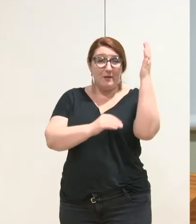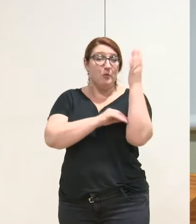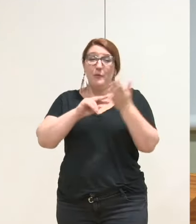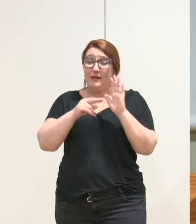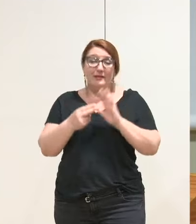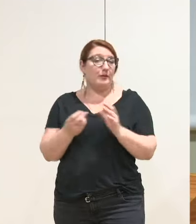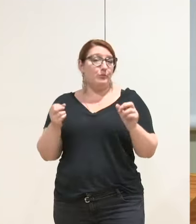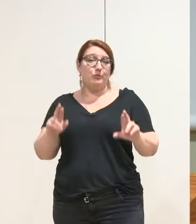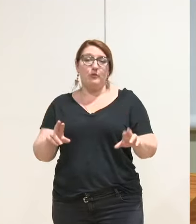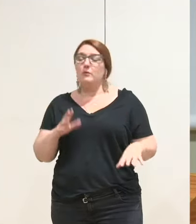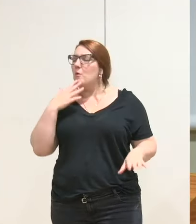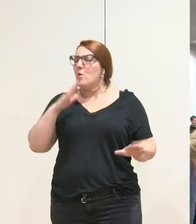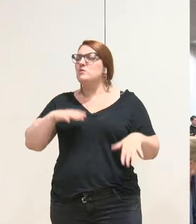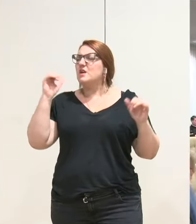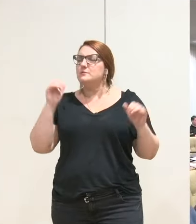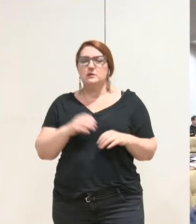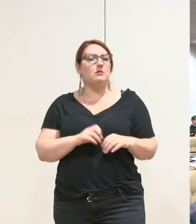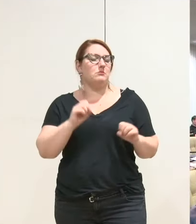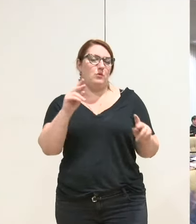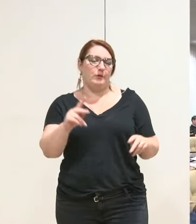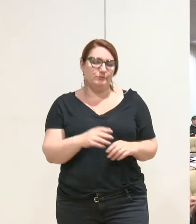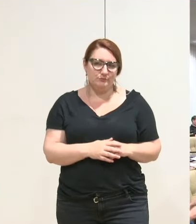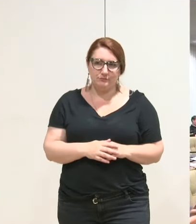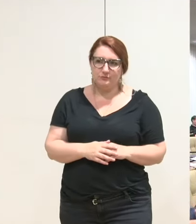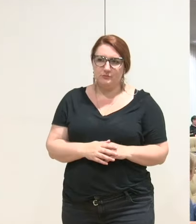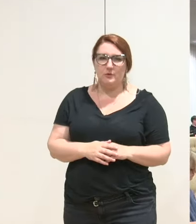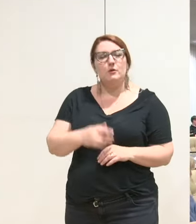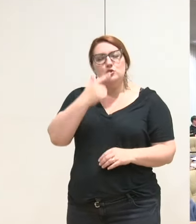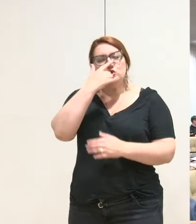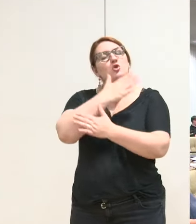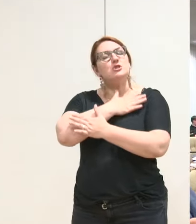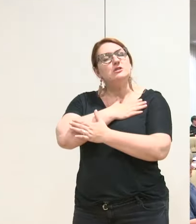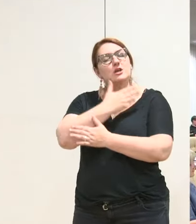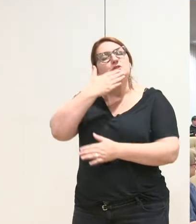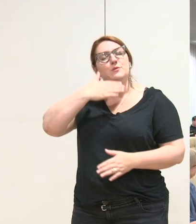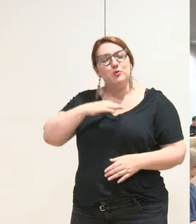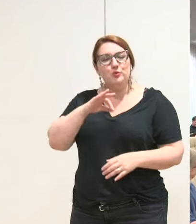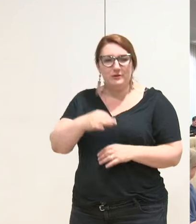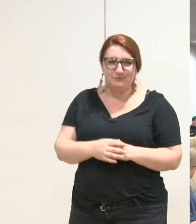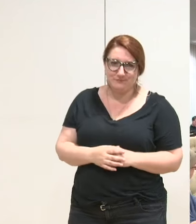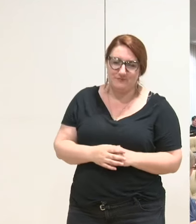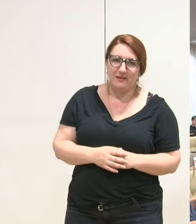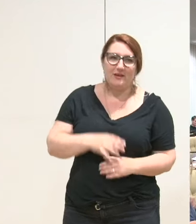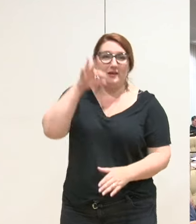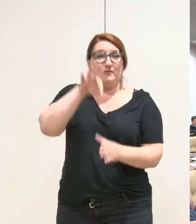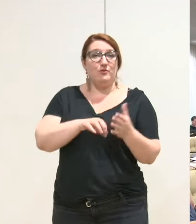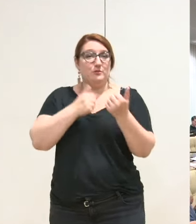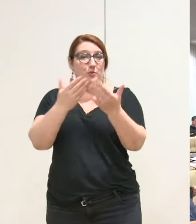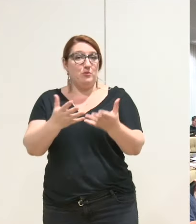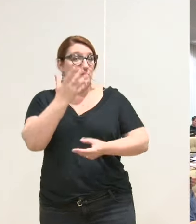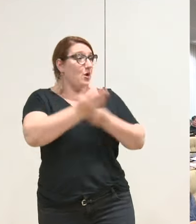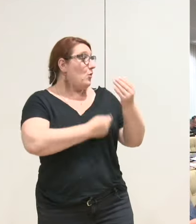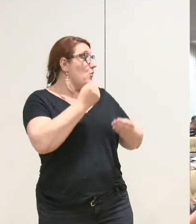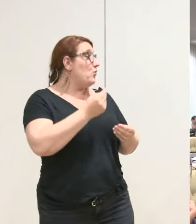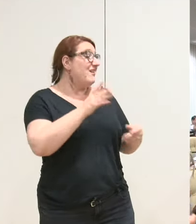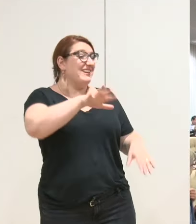technique on s'abstiendra ouais ça me semble sage je le mets au voix sinon suspension de